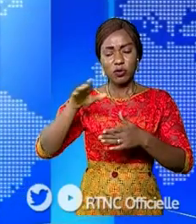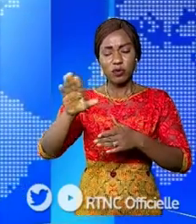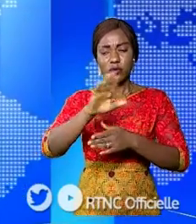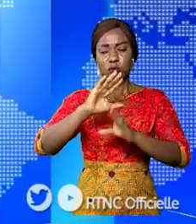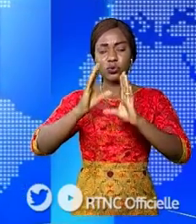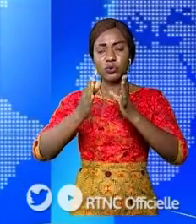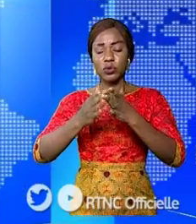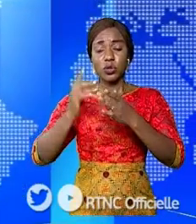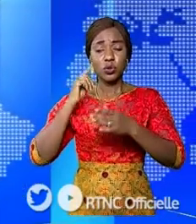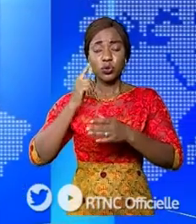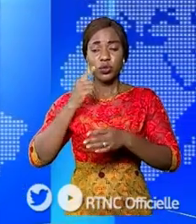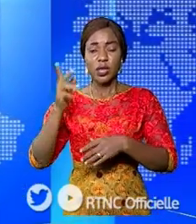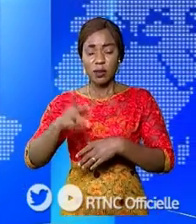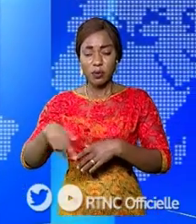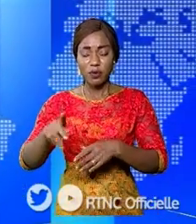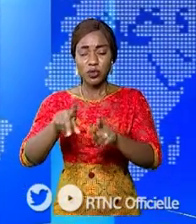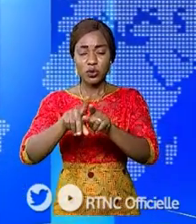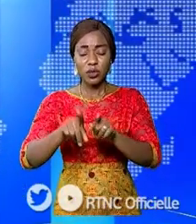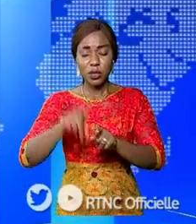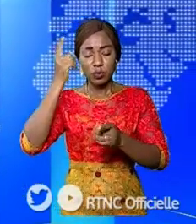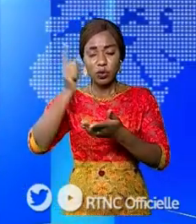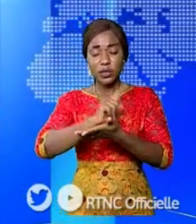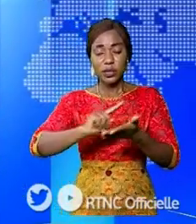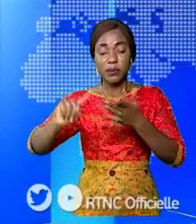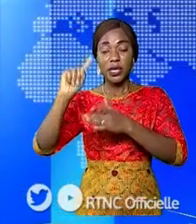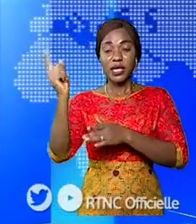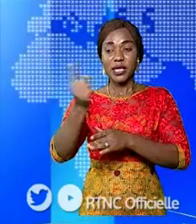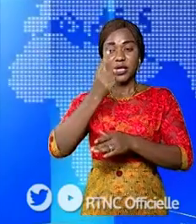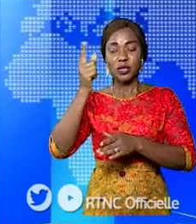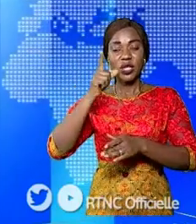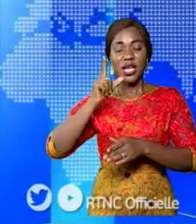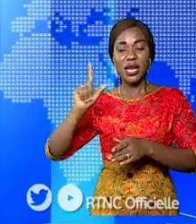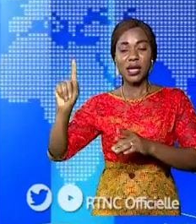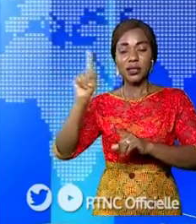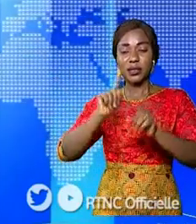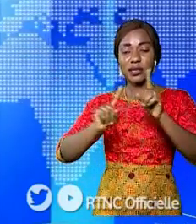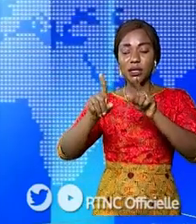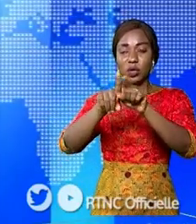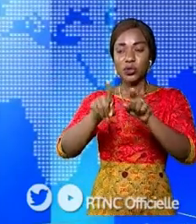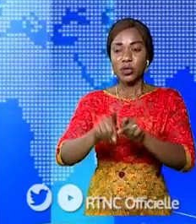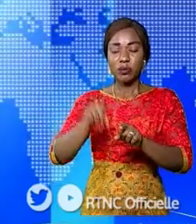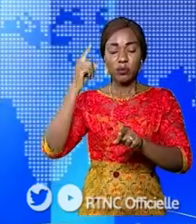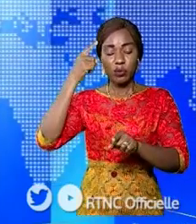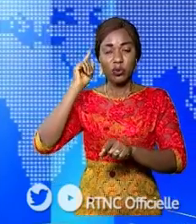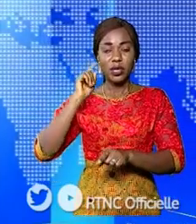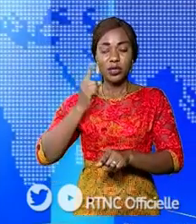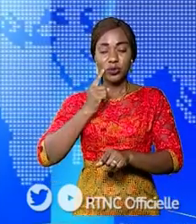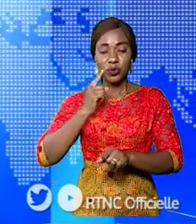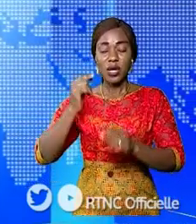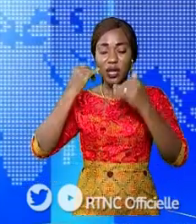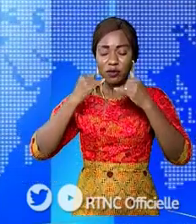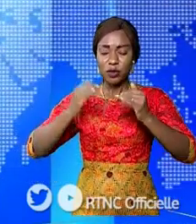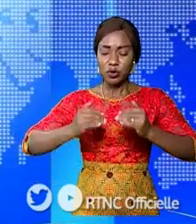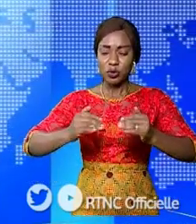attention soutenue. Merci également à toute l'équipe technique qui a concouru à la production de ce journal. L'information reste en